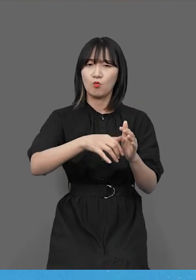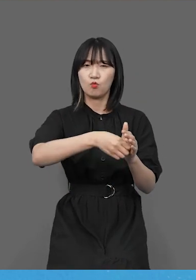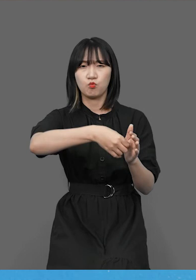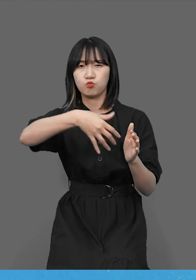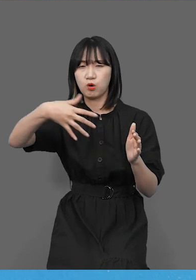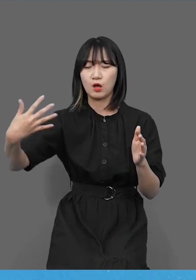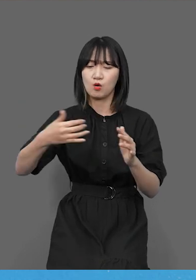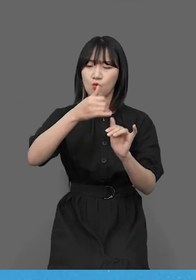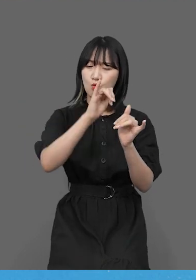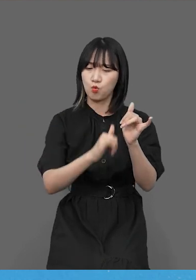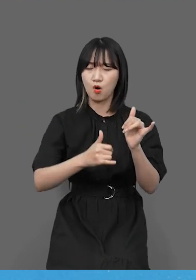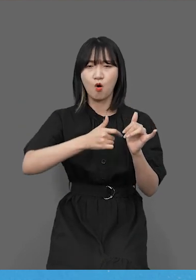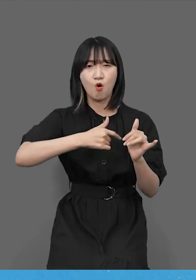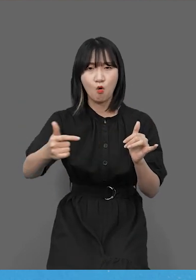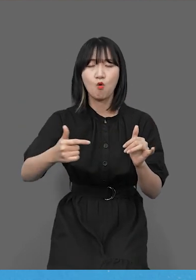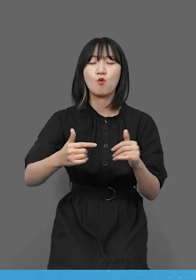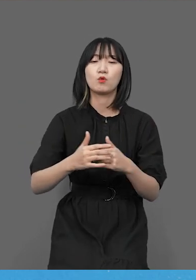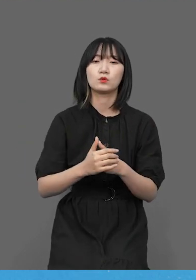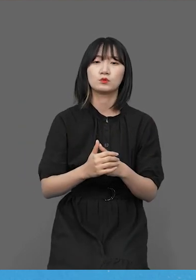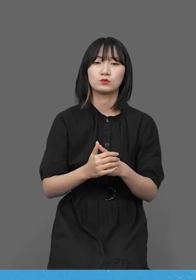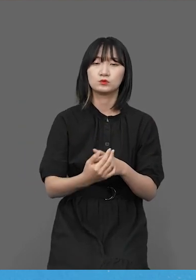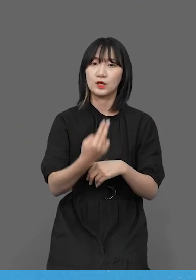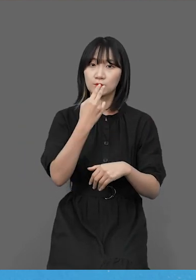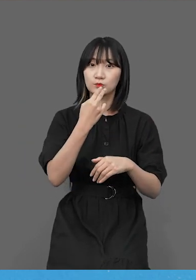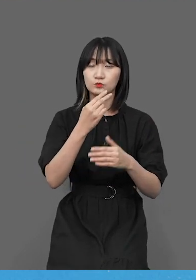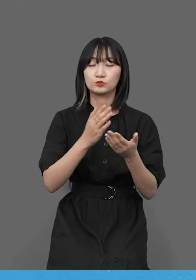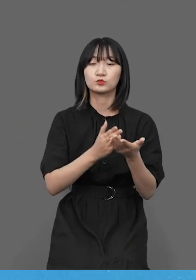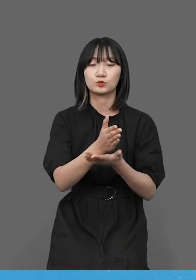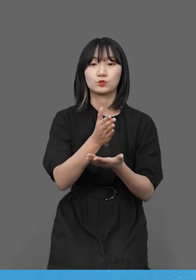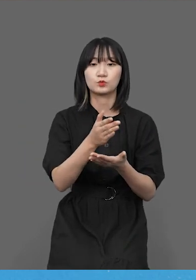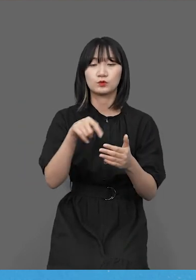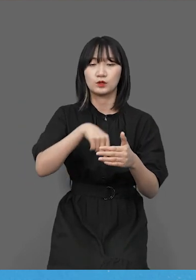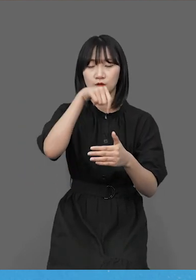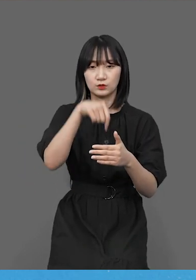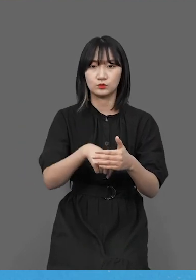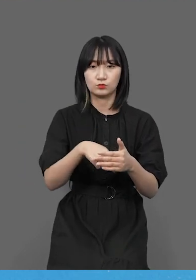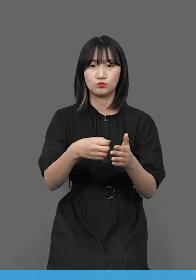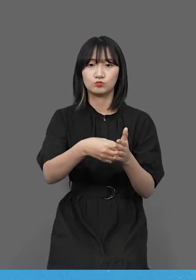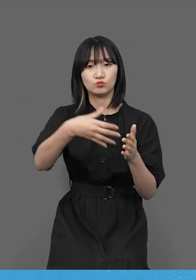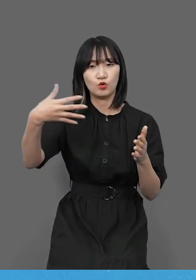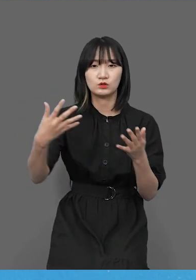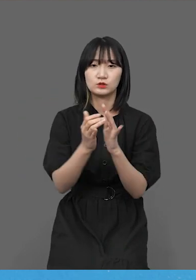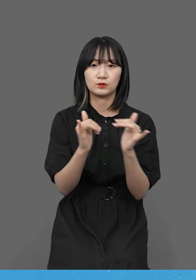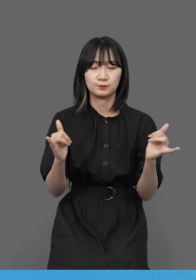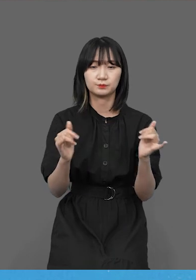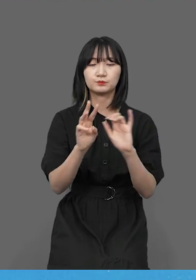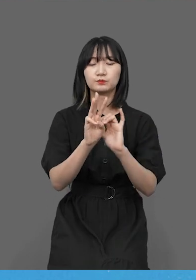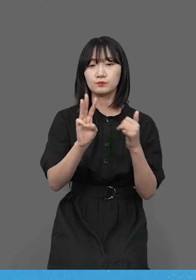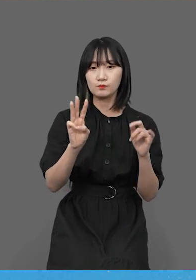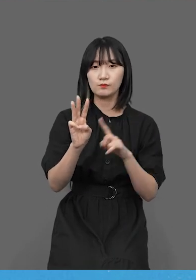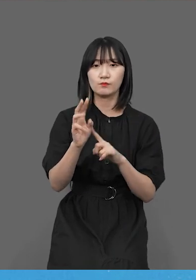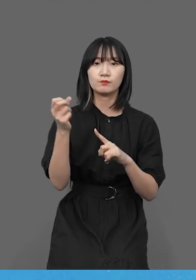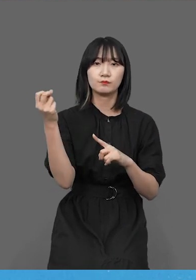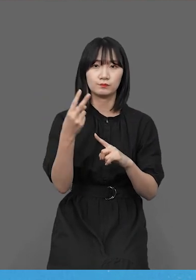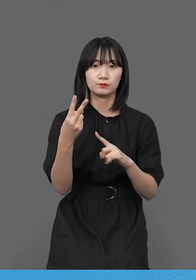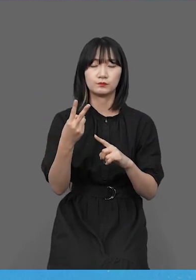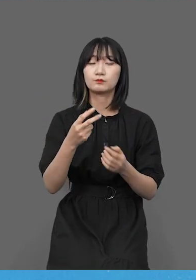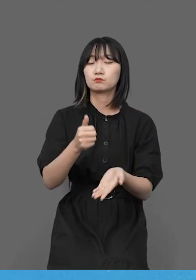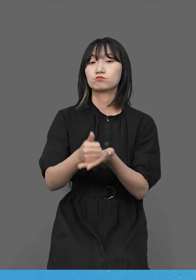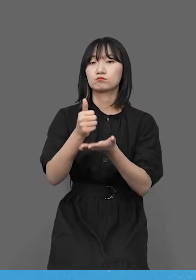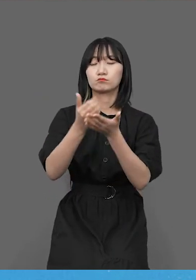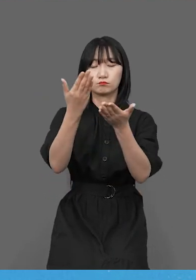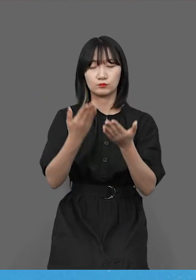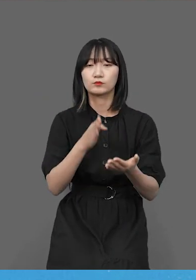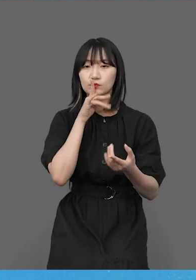많고 유명한 과학자라는 것, 특히 생물 쪽 과학자라는 것, 그런 유명한 분들이고 아주